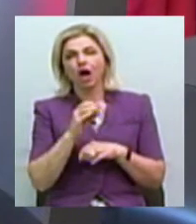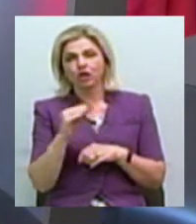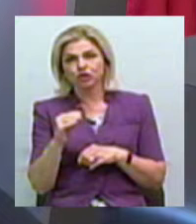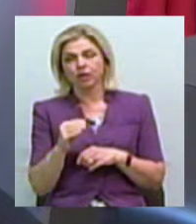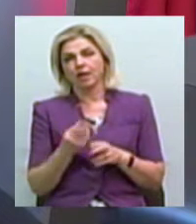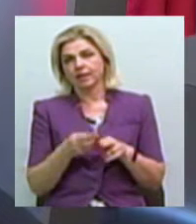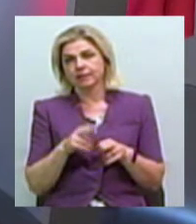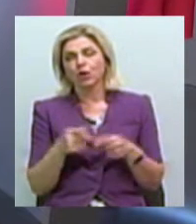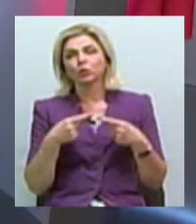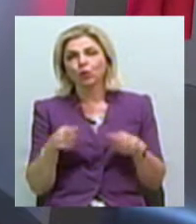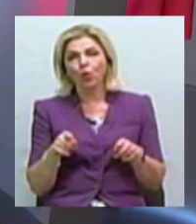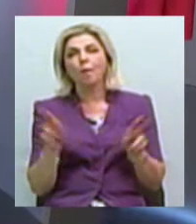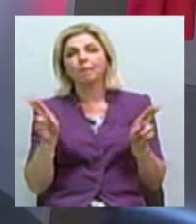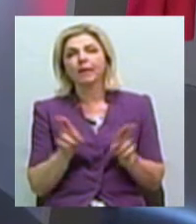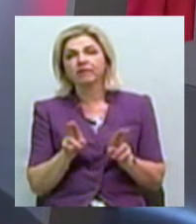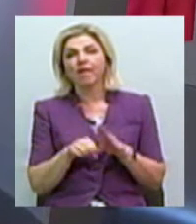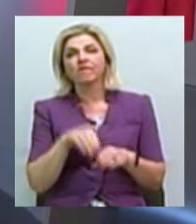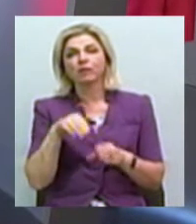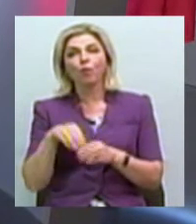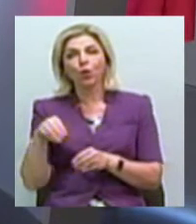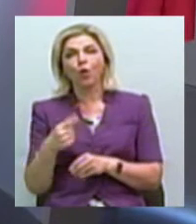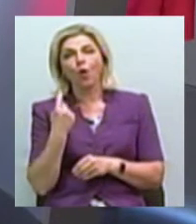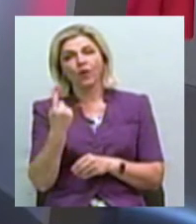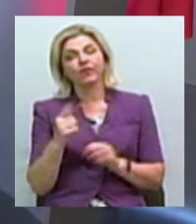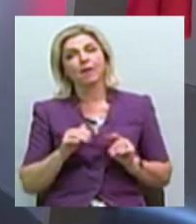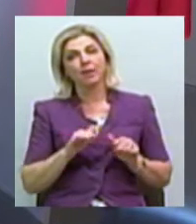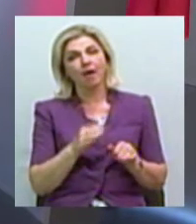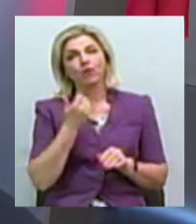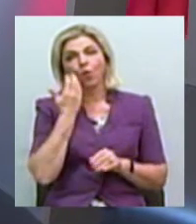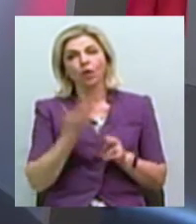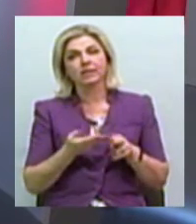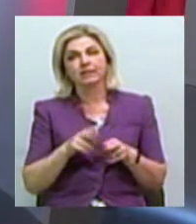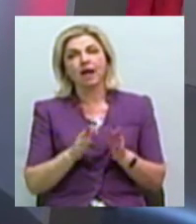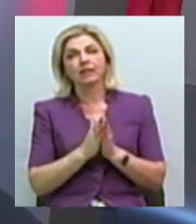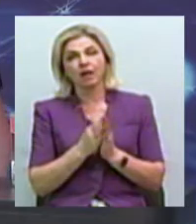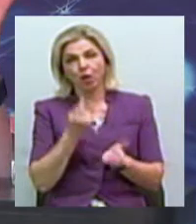принцип відбору, тому що одна справа, коли ця книга потрапляє